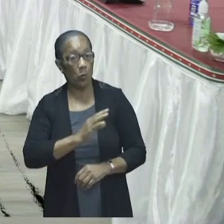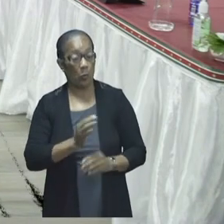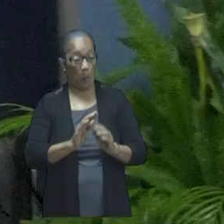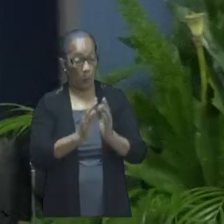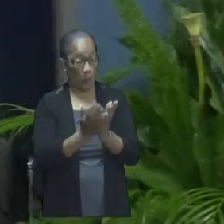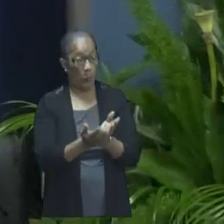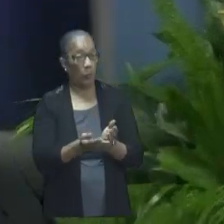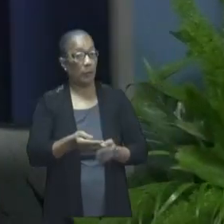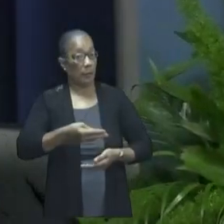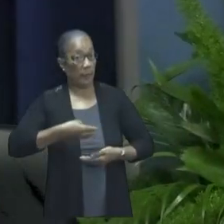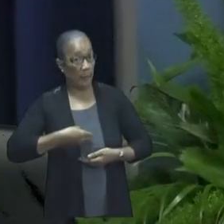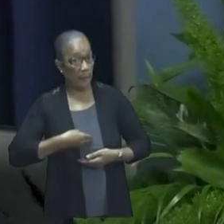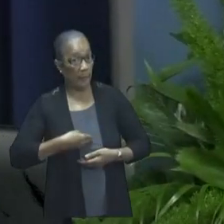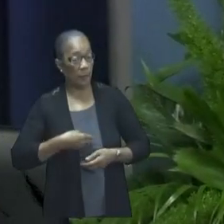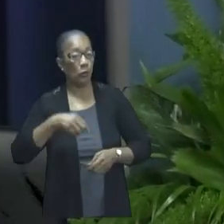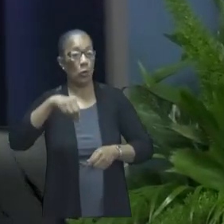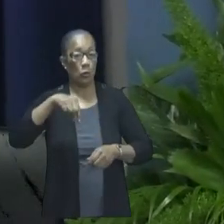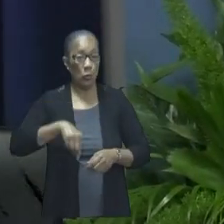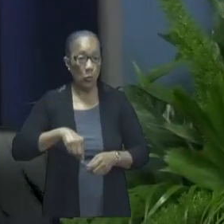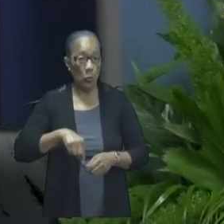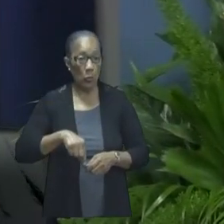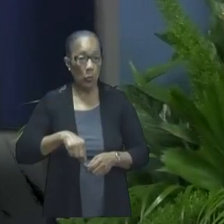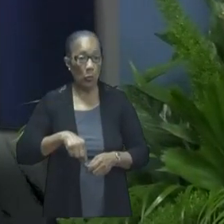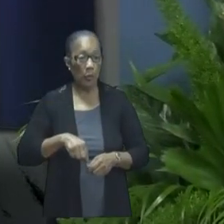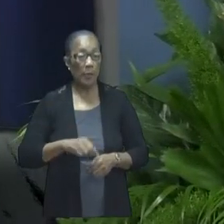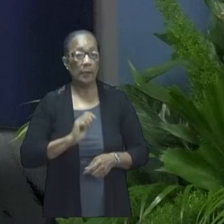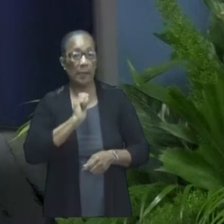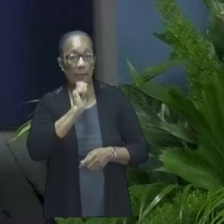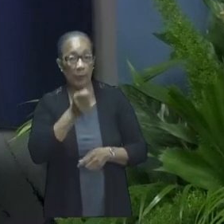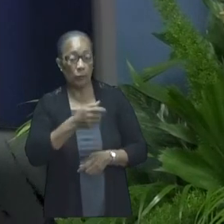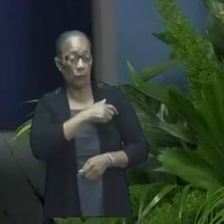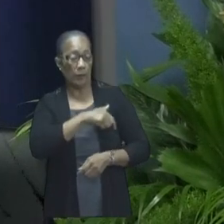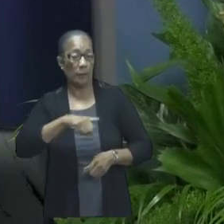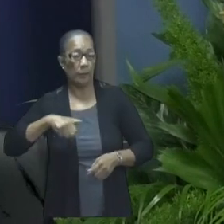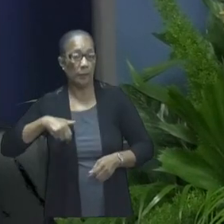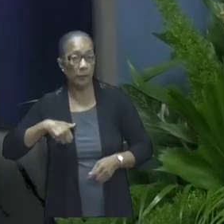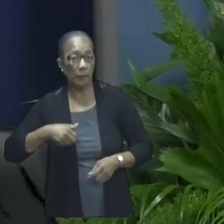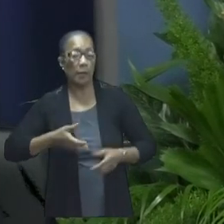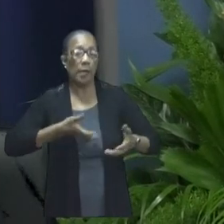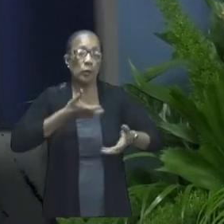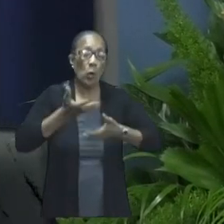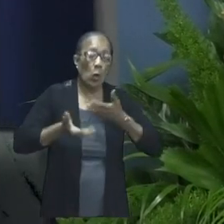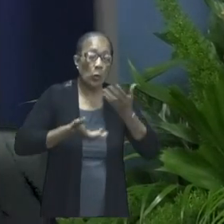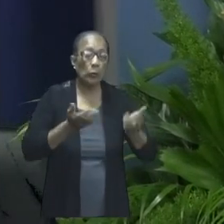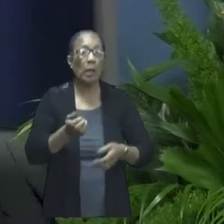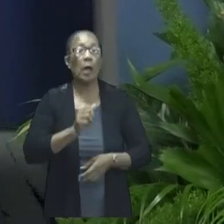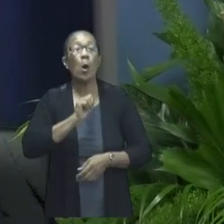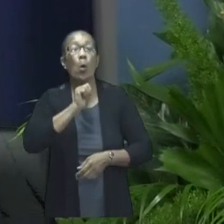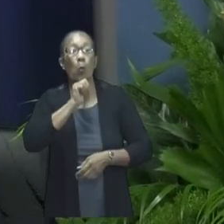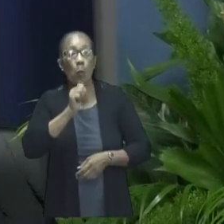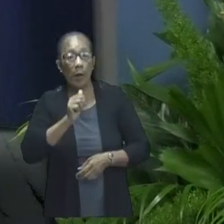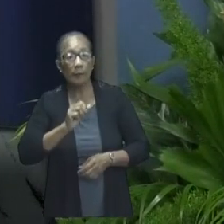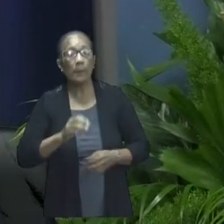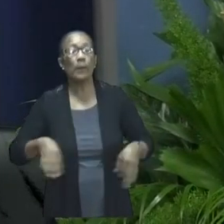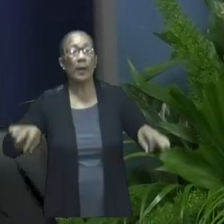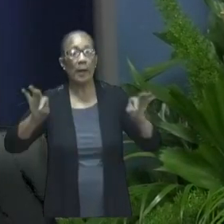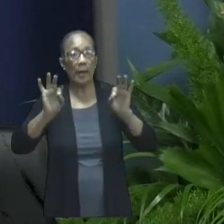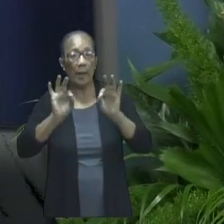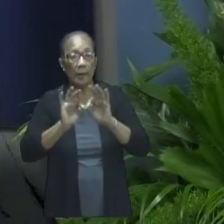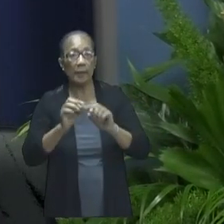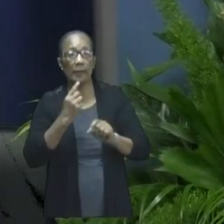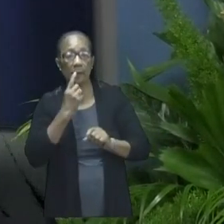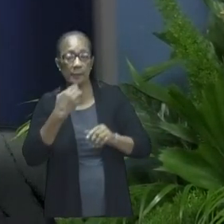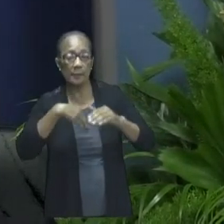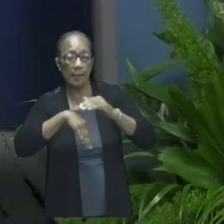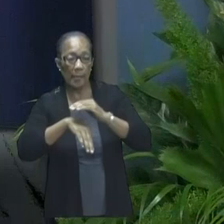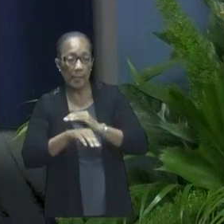noten hoover de intro van de president te doen waar we eten aangeven hoe wat nu eigenlijk de hoogtepunten zijn die in dit boek zijn